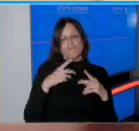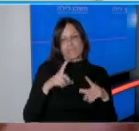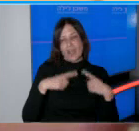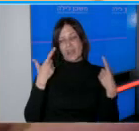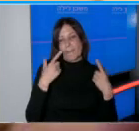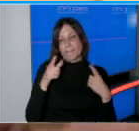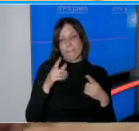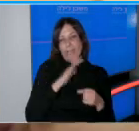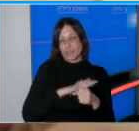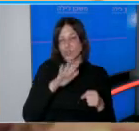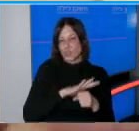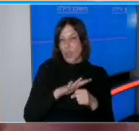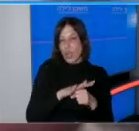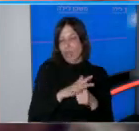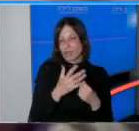והורס, אלא היו החבר'ה